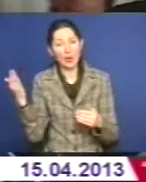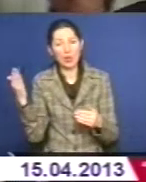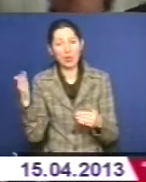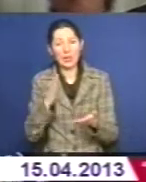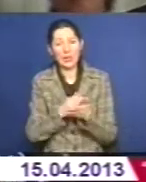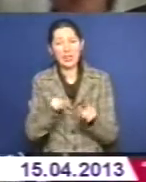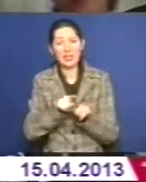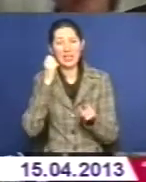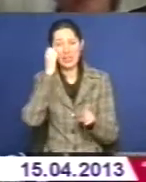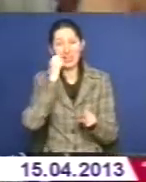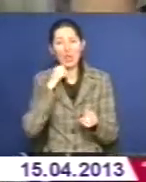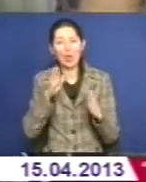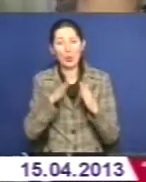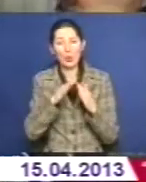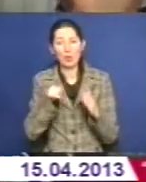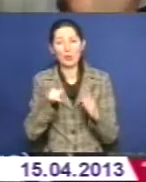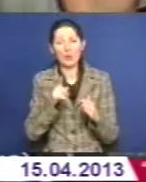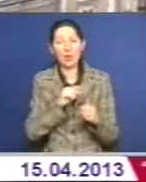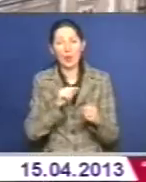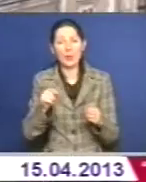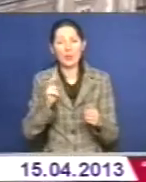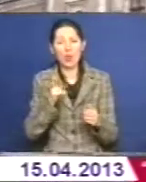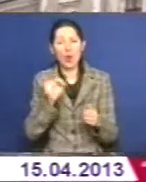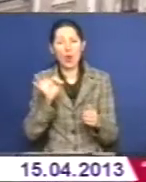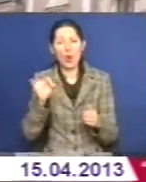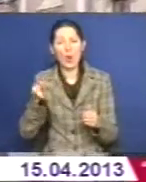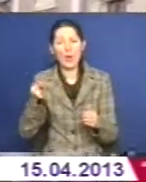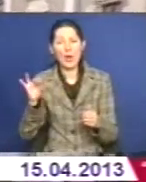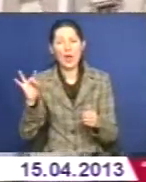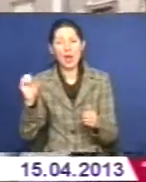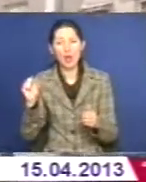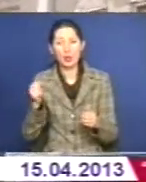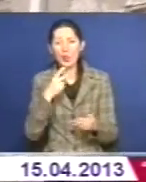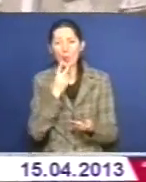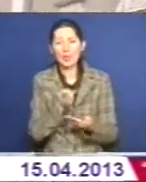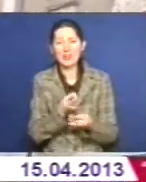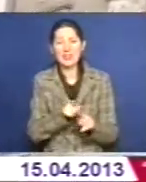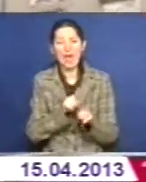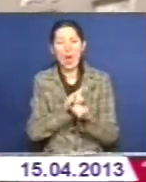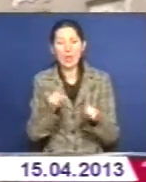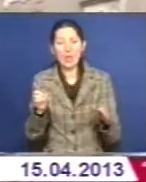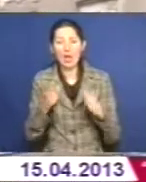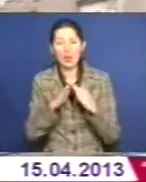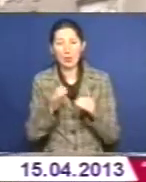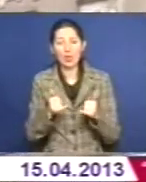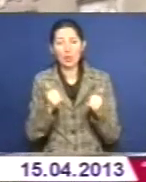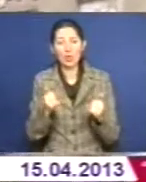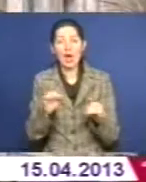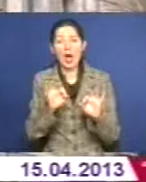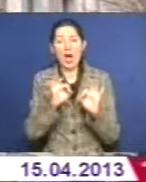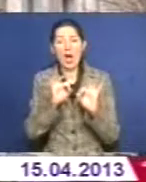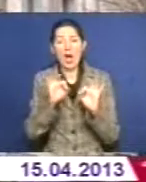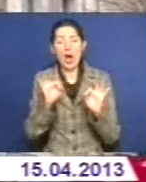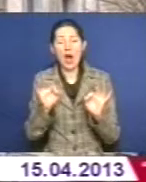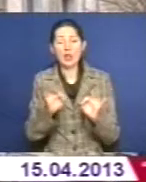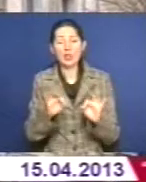будиночок старовинний, да, там на ньому кооператор якийсь написано. Ви ж подивіться, це унікальний будинок по архітектурі, але в якому